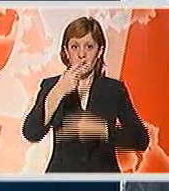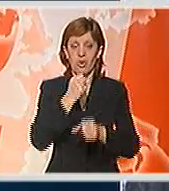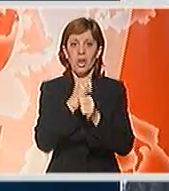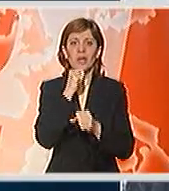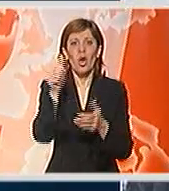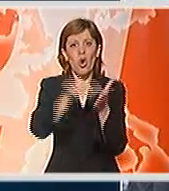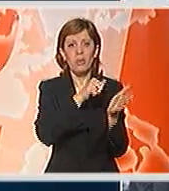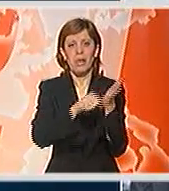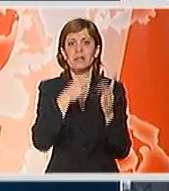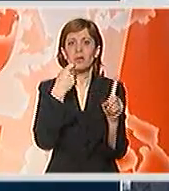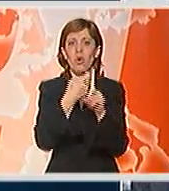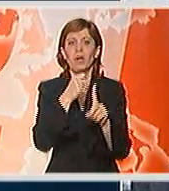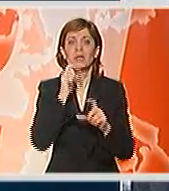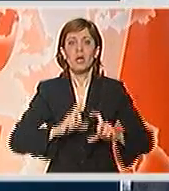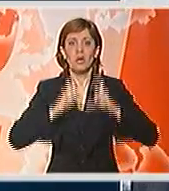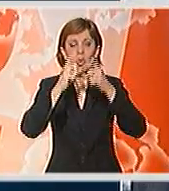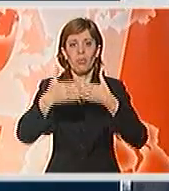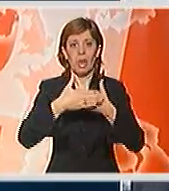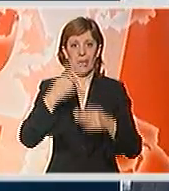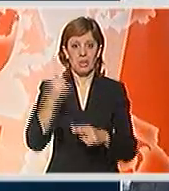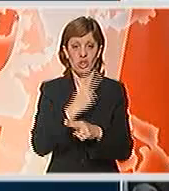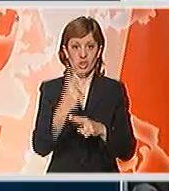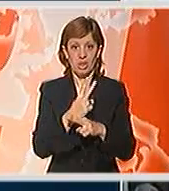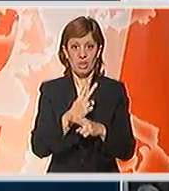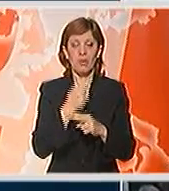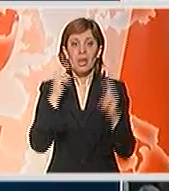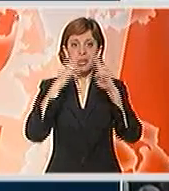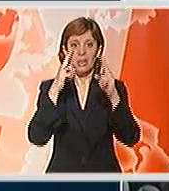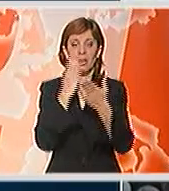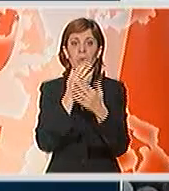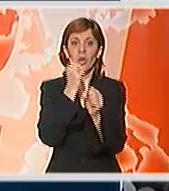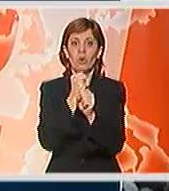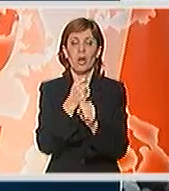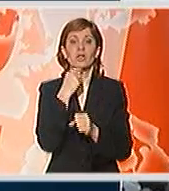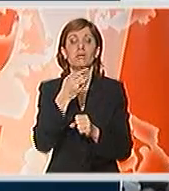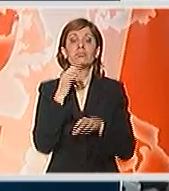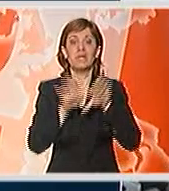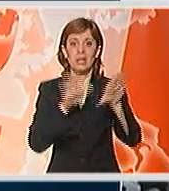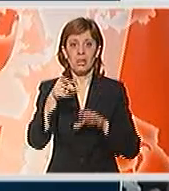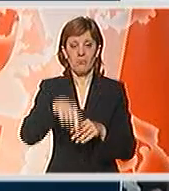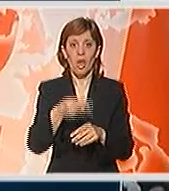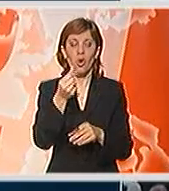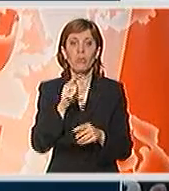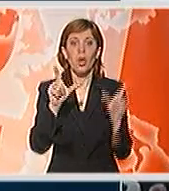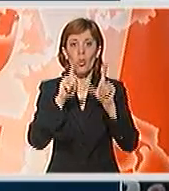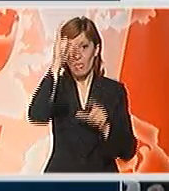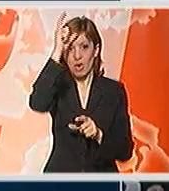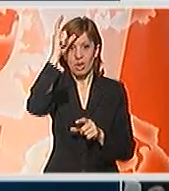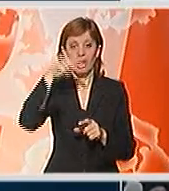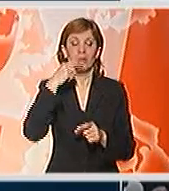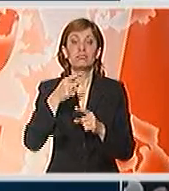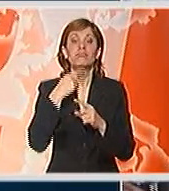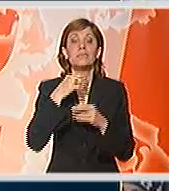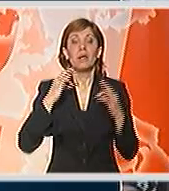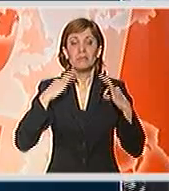otpis komercijalnih i dugova prema državi. Sastanak će biti održan u Ministarstvu ekonomije u Beogradu. Kako je Tanjogu potvrdio